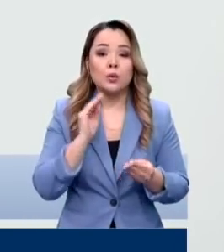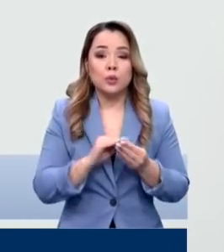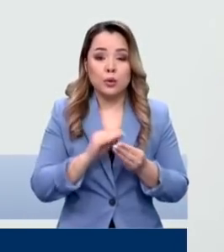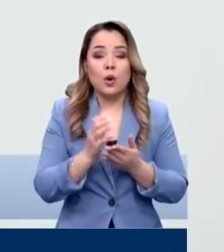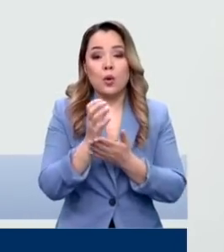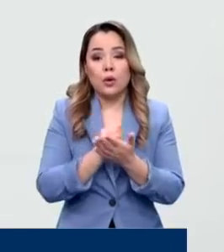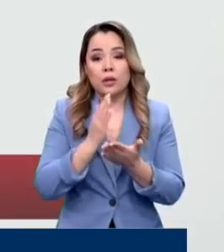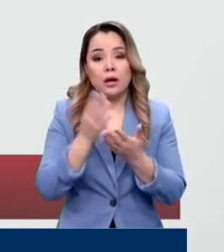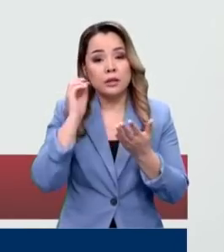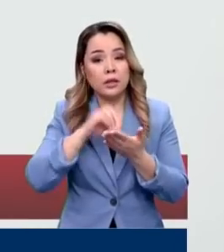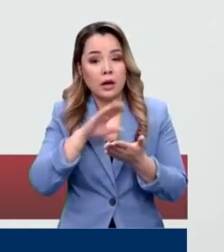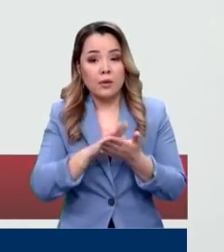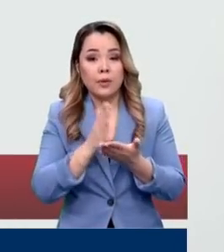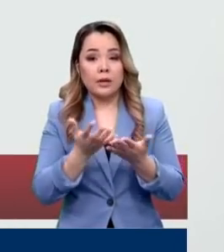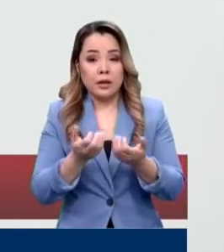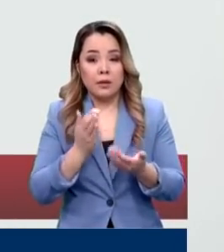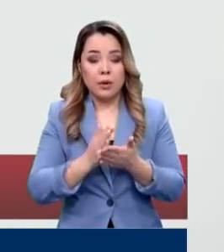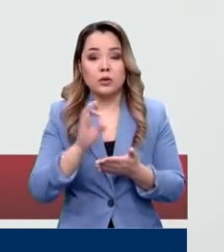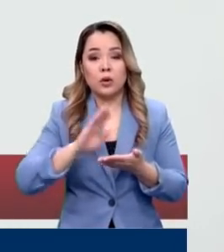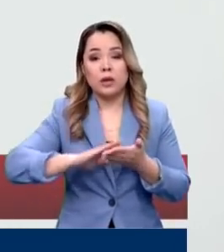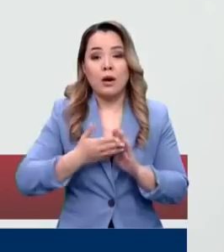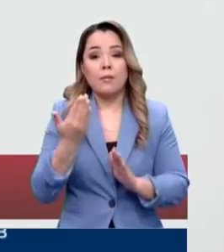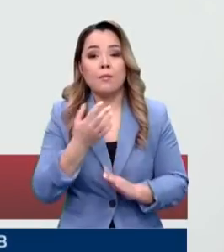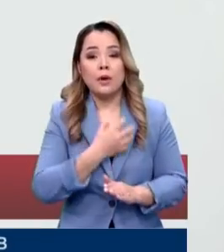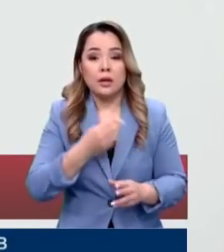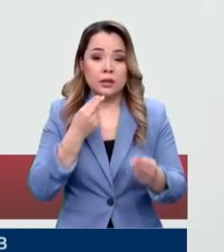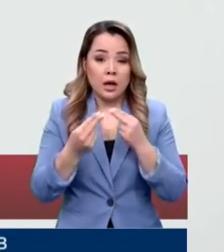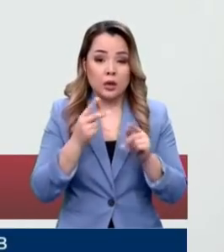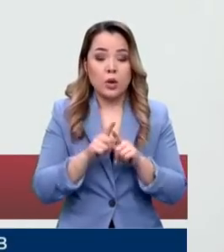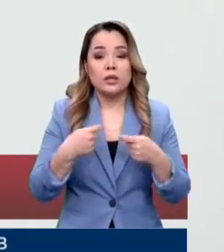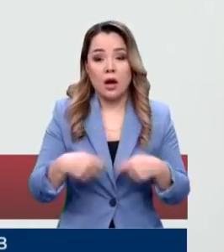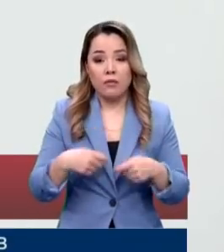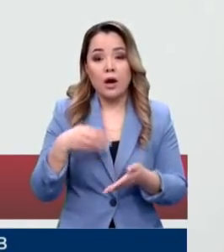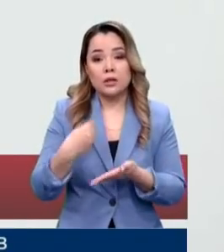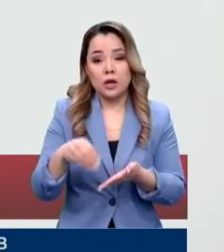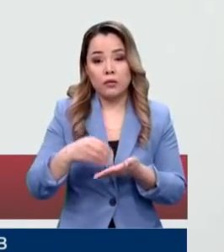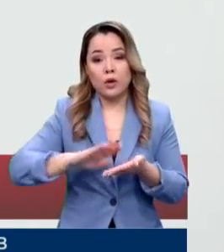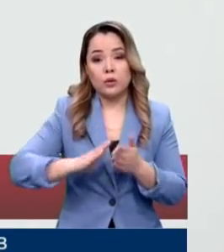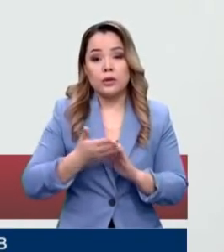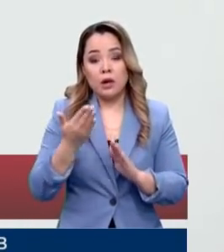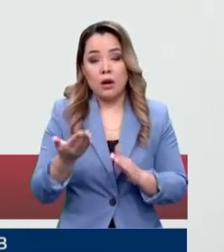тұрақтандыру қорларын есепке алатын болсақ, әлеуметтік маңызы бар азық-түлік тауарларын сатып алу үшін